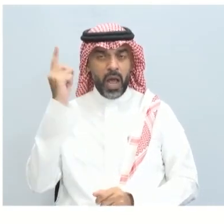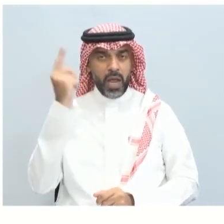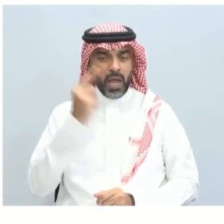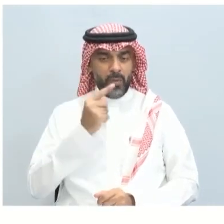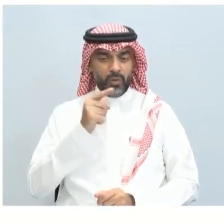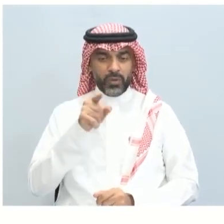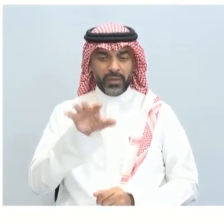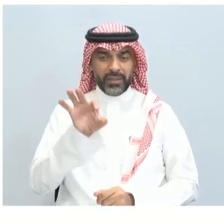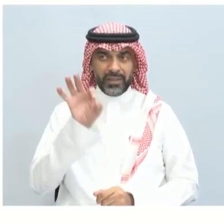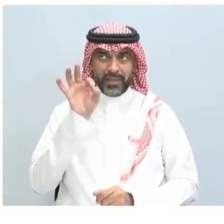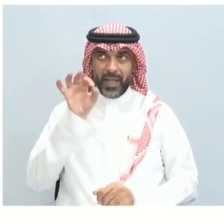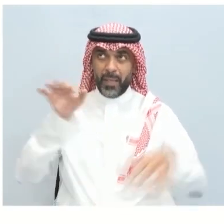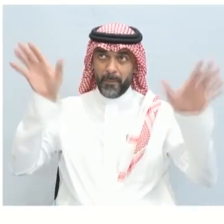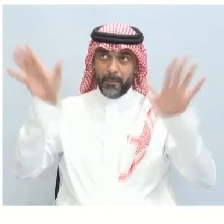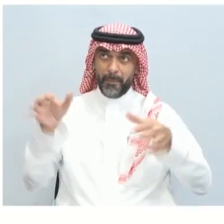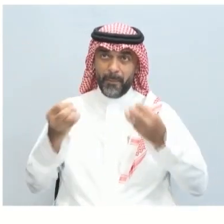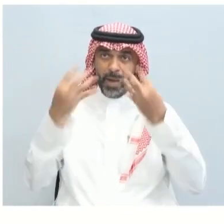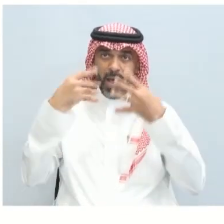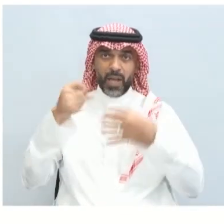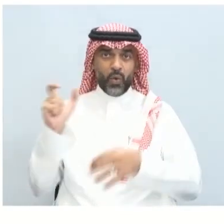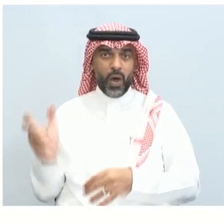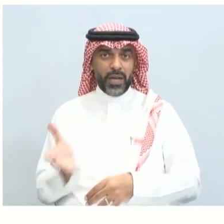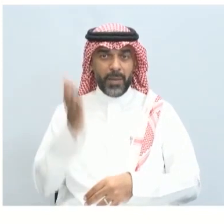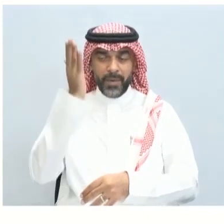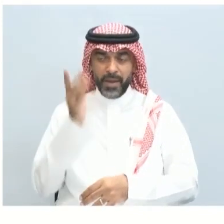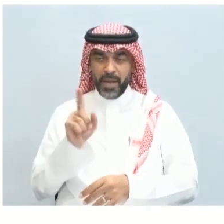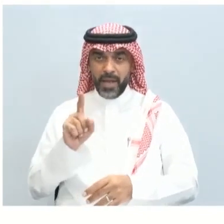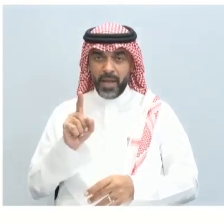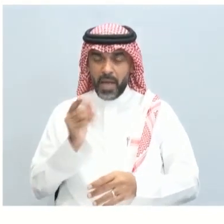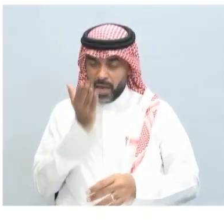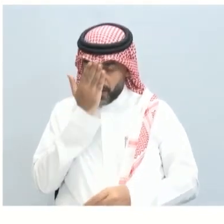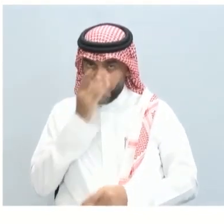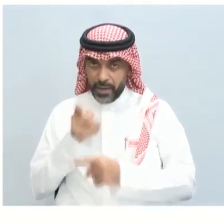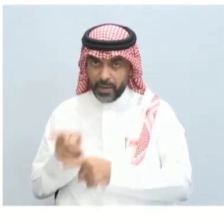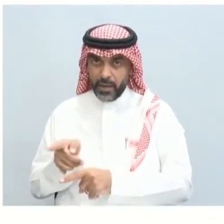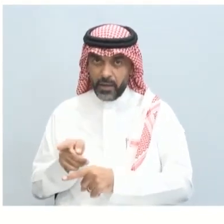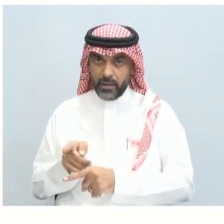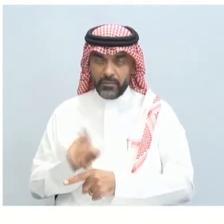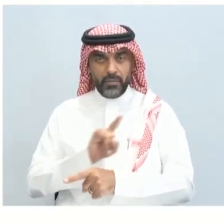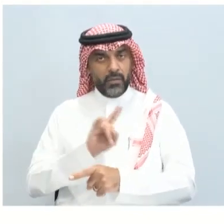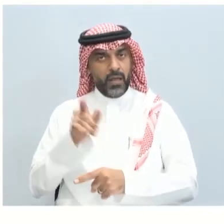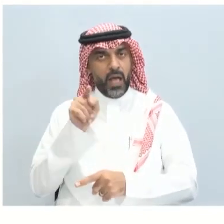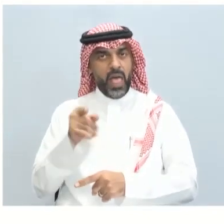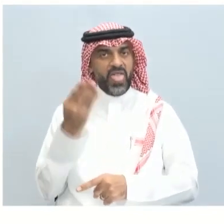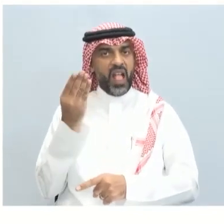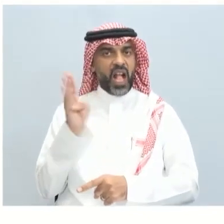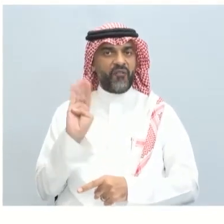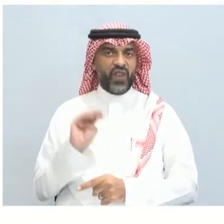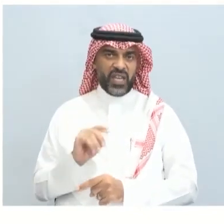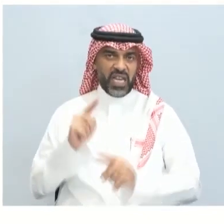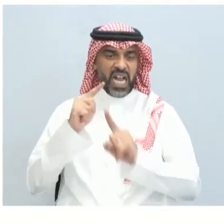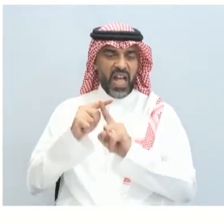اربا ايامركم بالكفر بعد اذ انتم مسلمون احسنتم